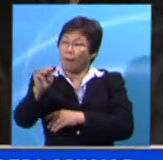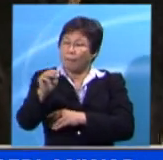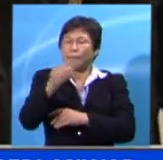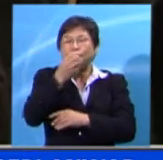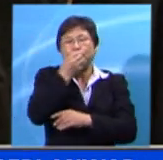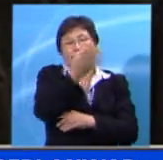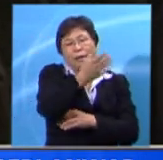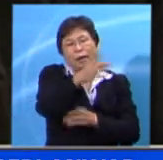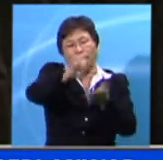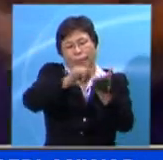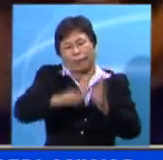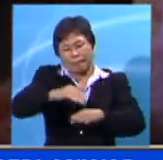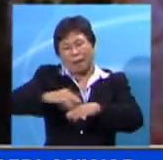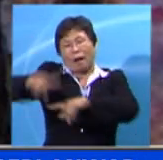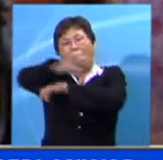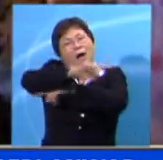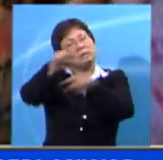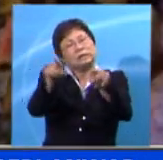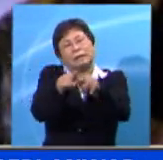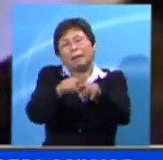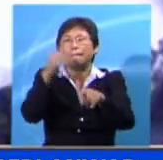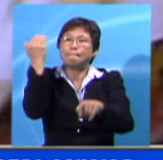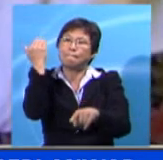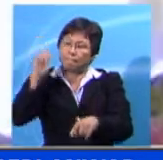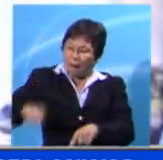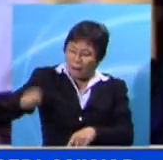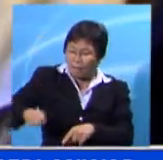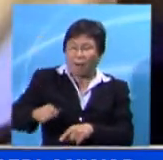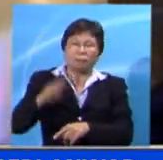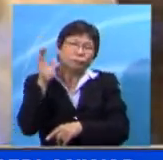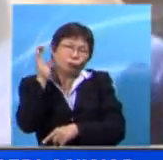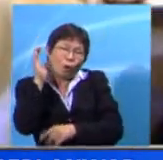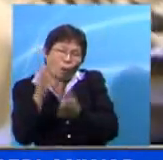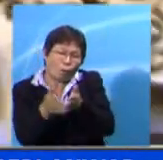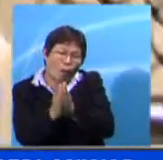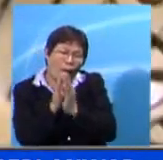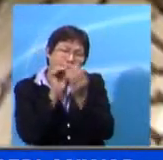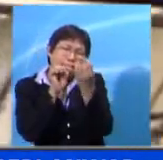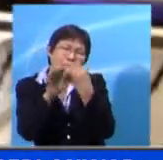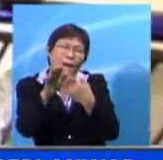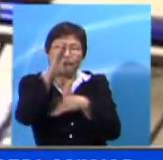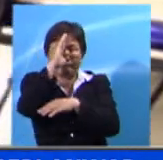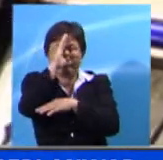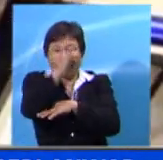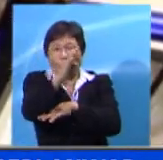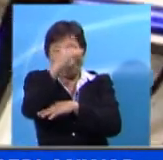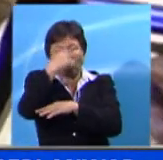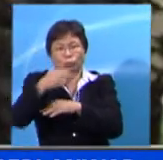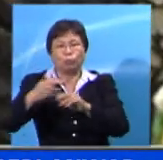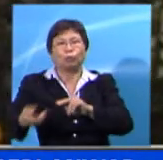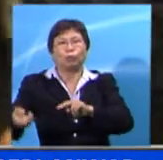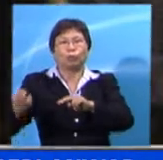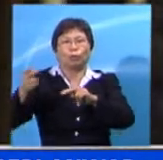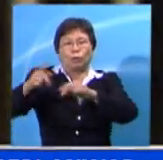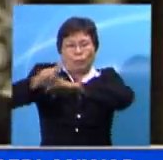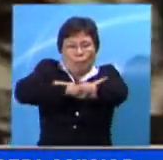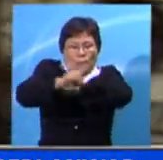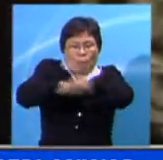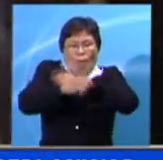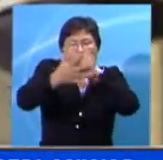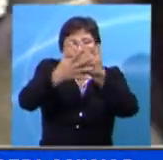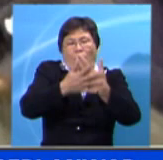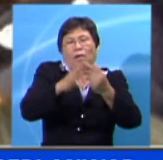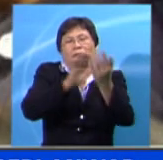memberitahu pemberita pada hari sama mahkamah juga akan mendengar rayuan balas pendakwaan untuk meningkatkan hukuman penjara